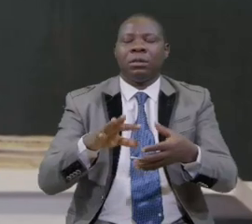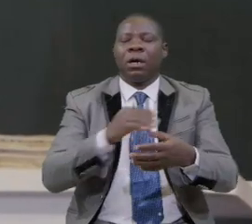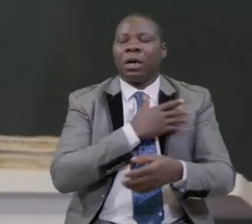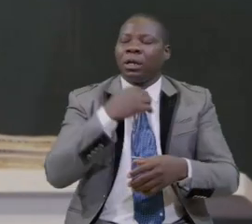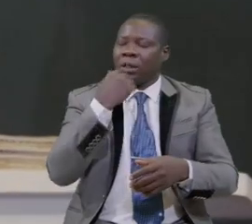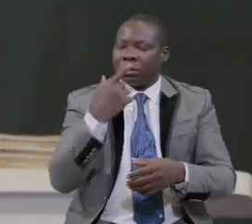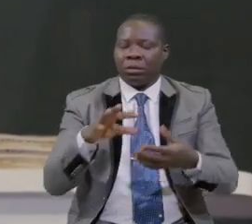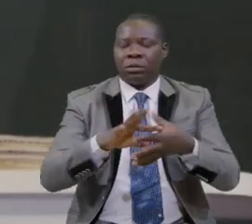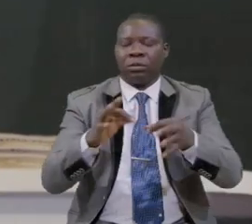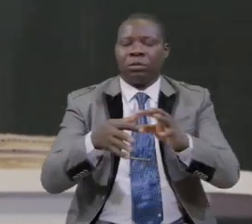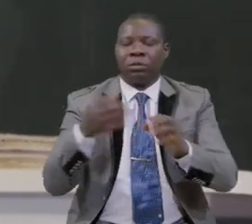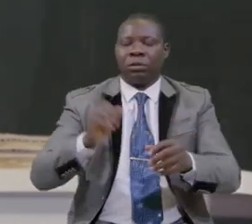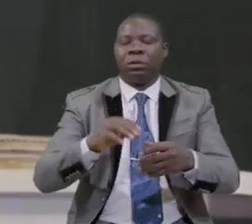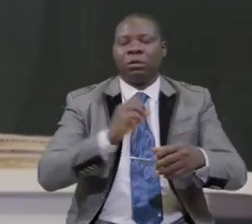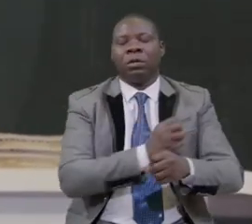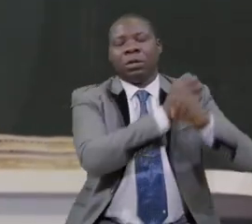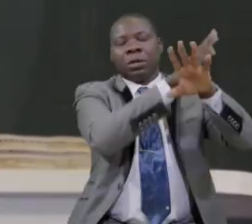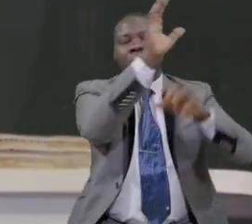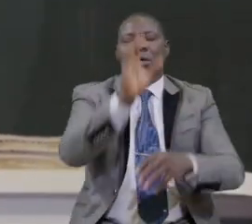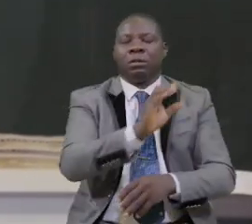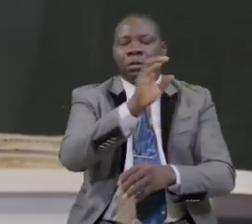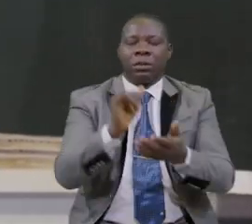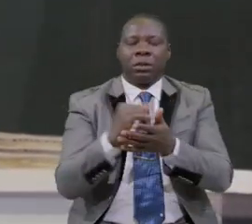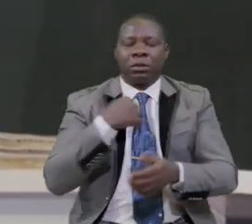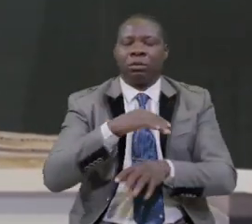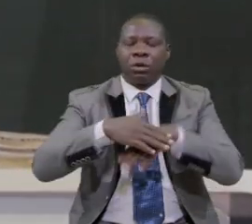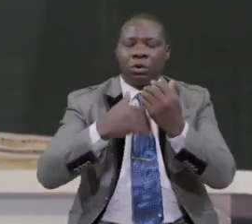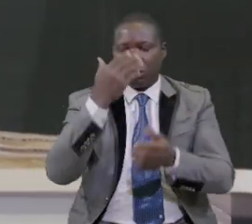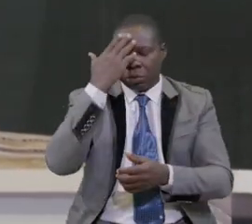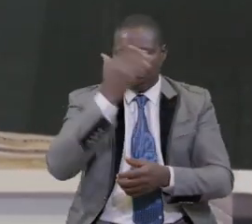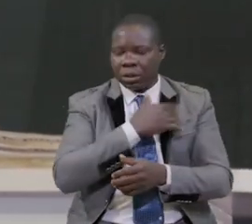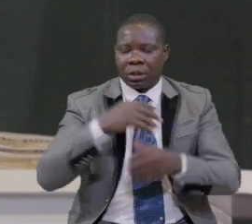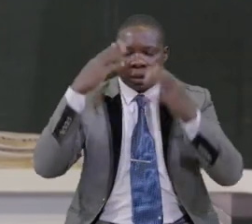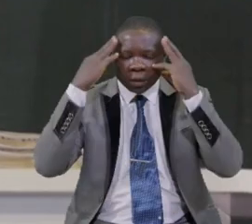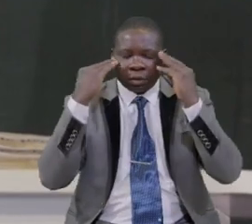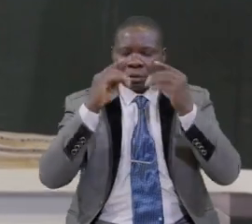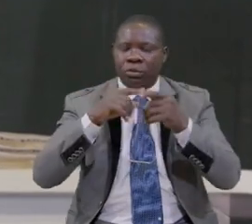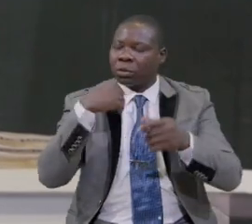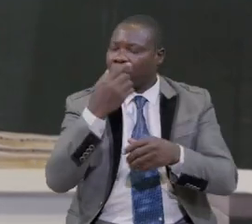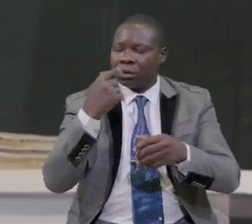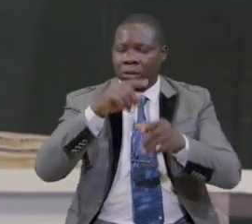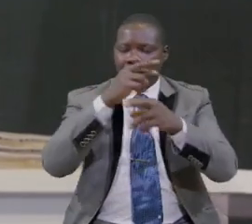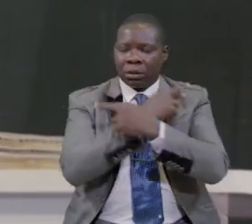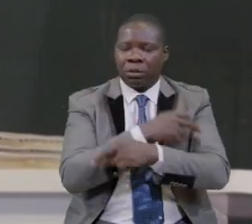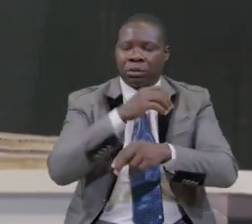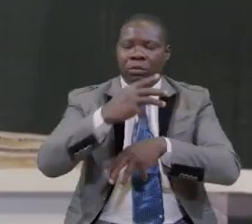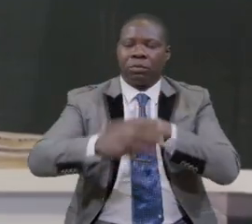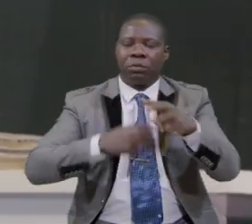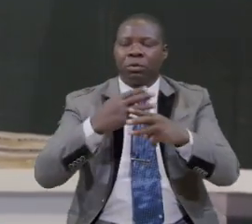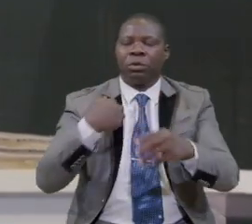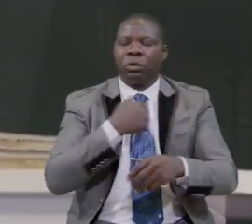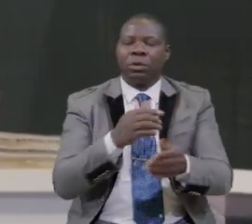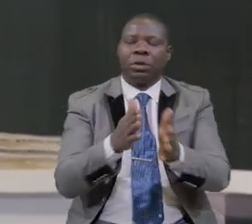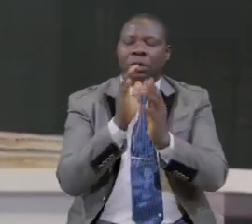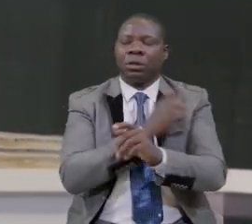nous connaissons, que nous avons expérimenté, que nous puissions la raconter au monde. Nous demandons, Seigneur, que